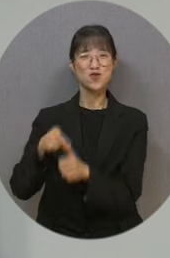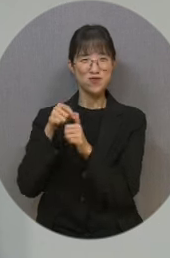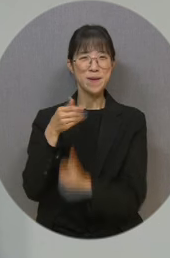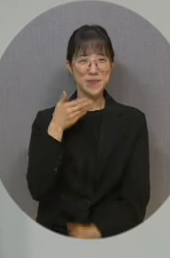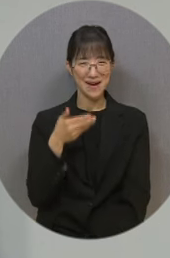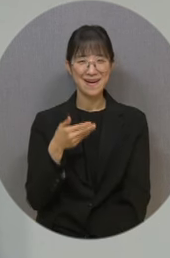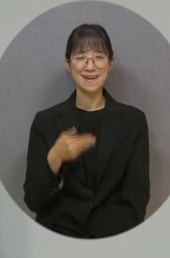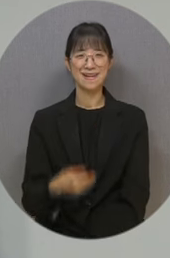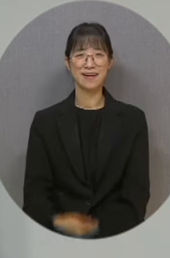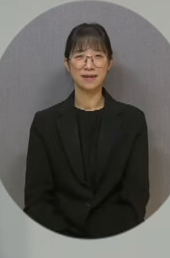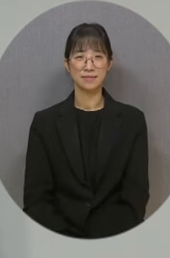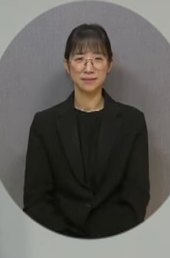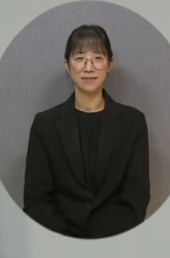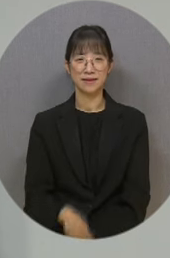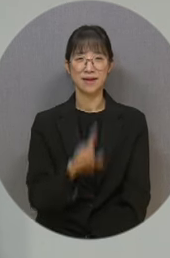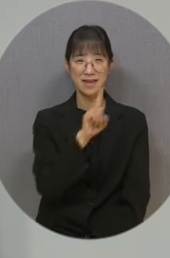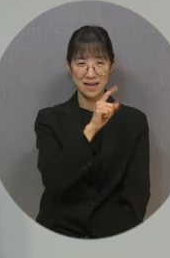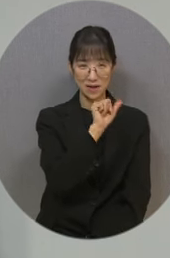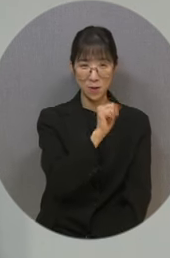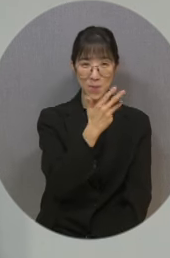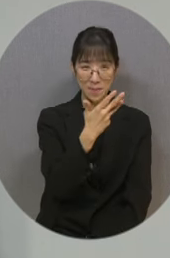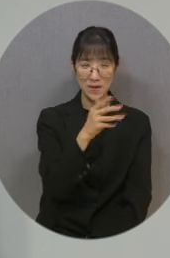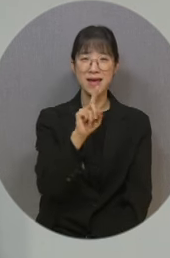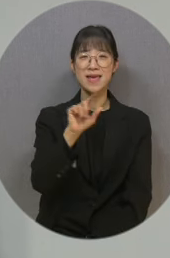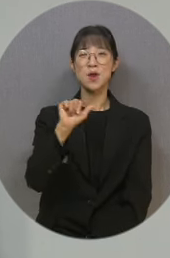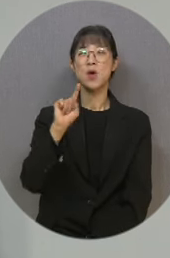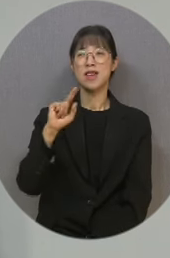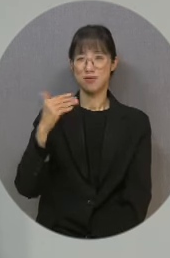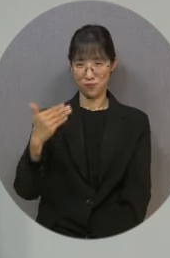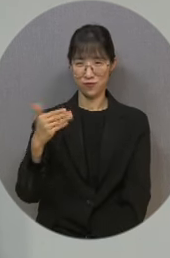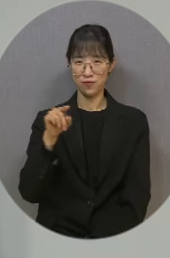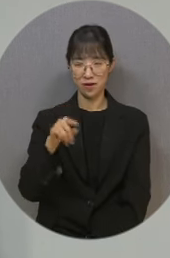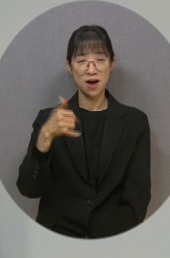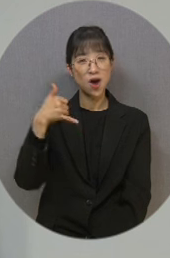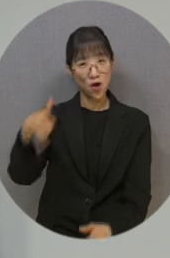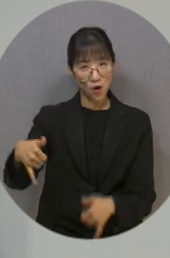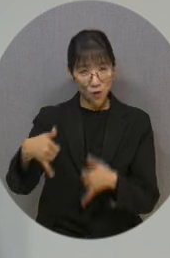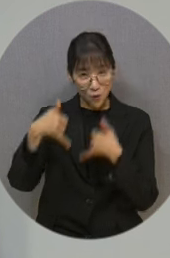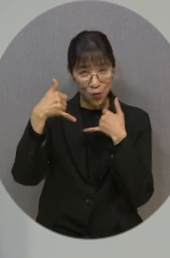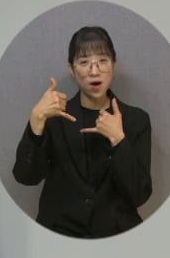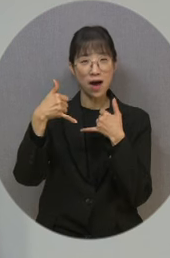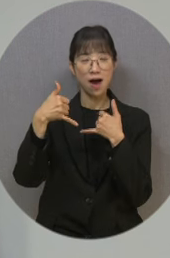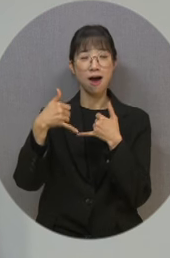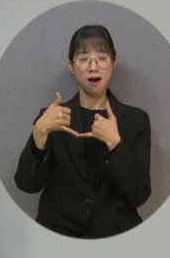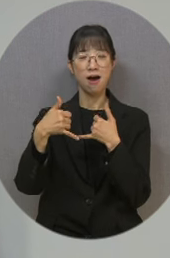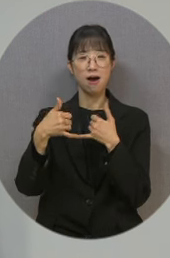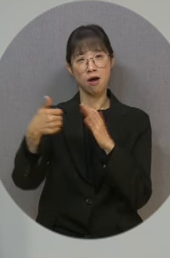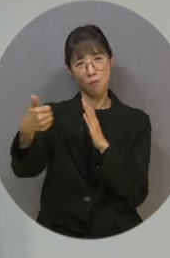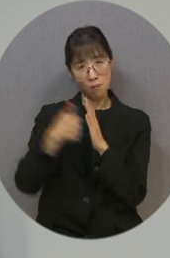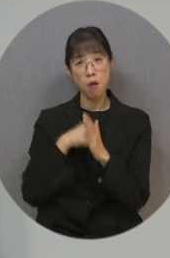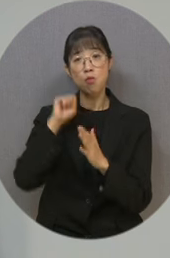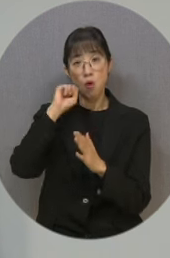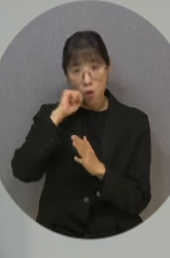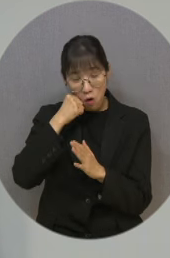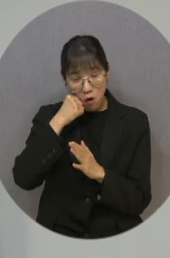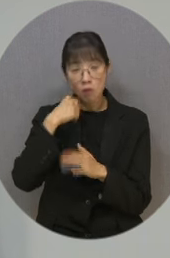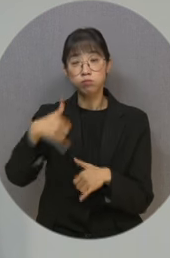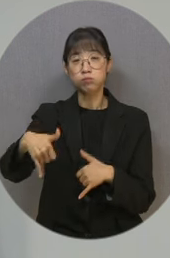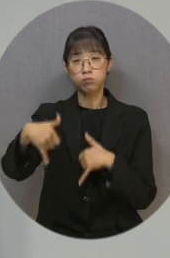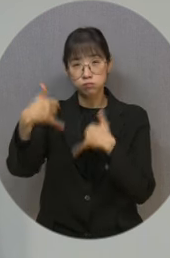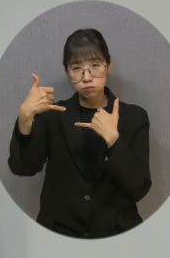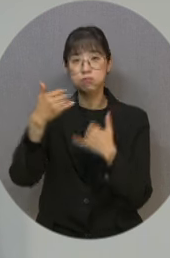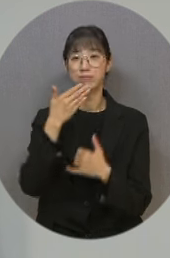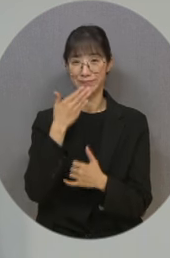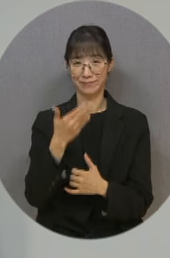구해집니다서 예 1호 88에 1인인데요이 전화를 통해서 직접 방문하시기 어려우신 분은 전화도